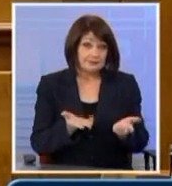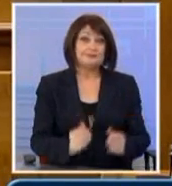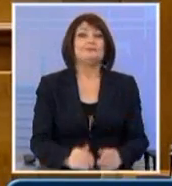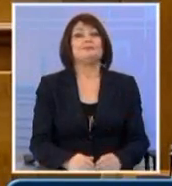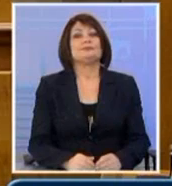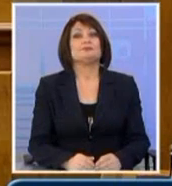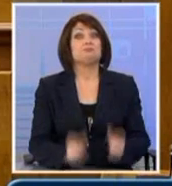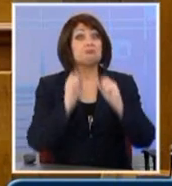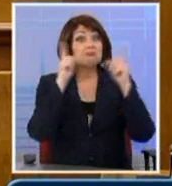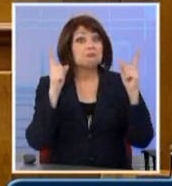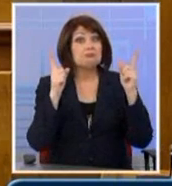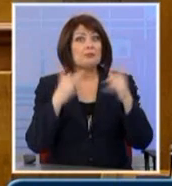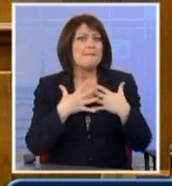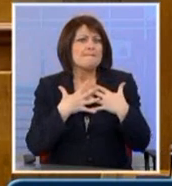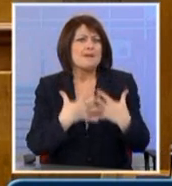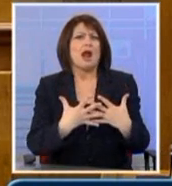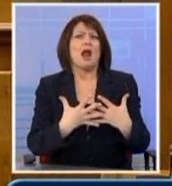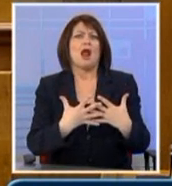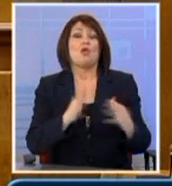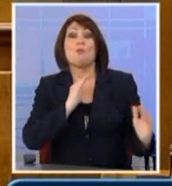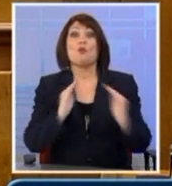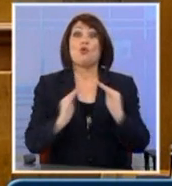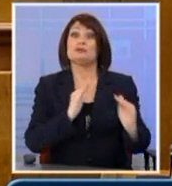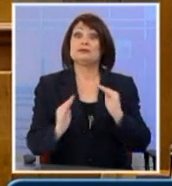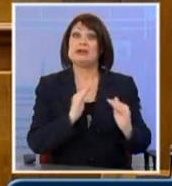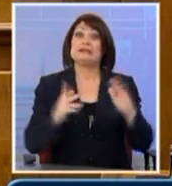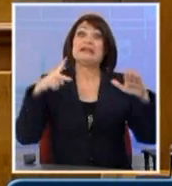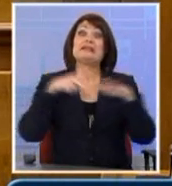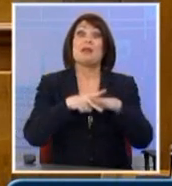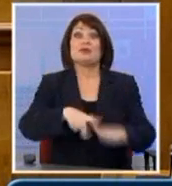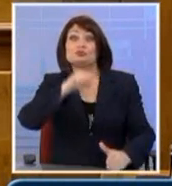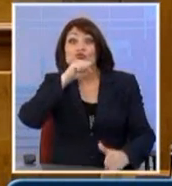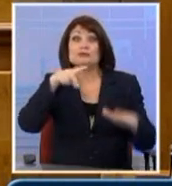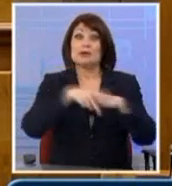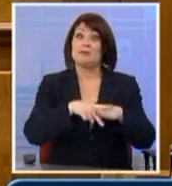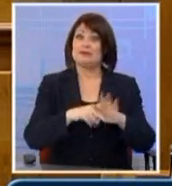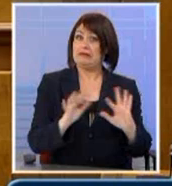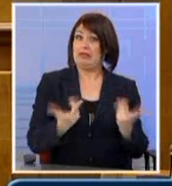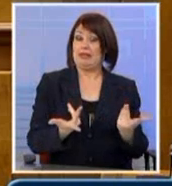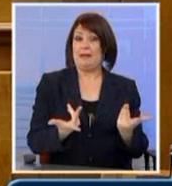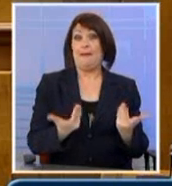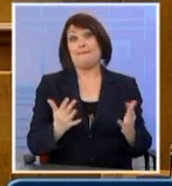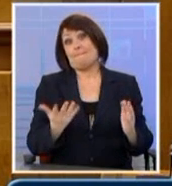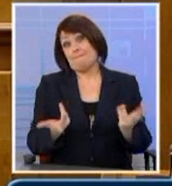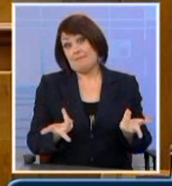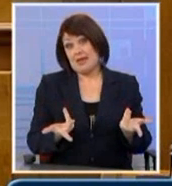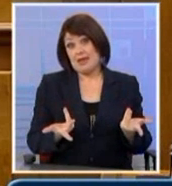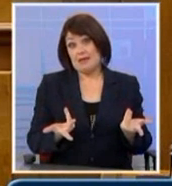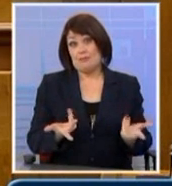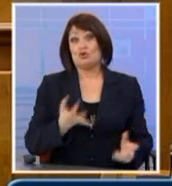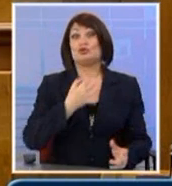Δεν σας εξέπληξε αυτό το πάθος υπεράσπισης των τραπεζών? Μη τυχόν και χρειαστεί